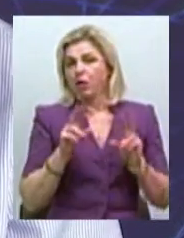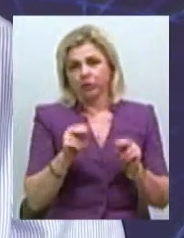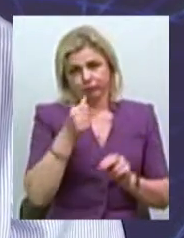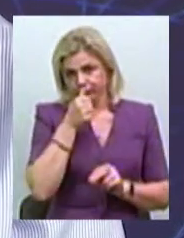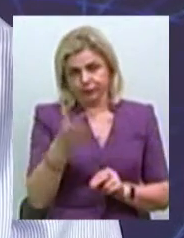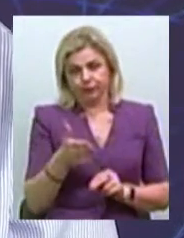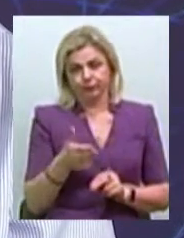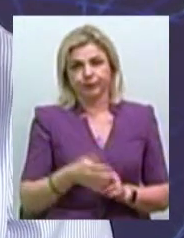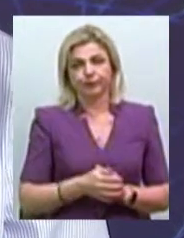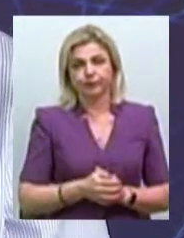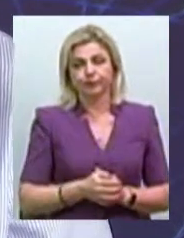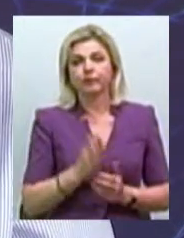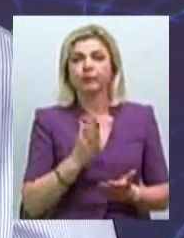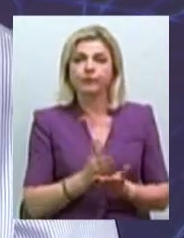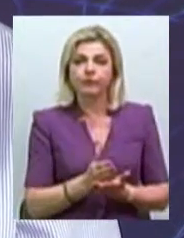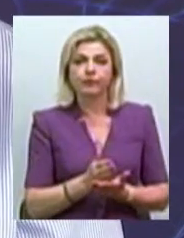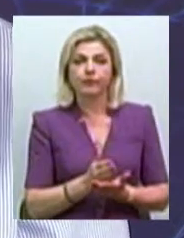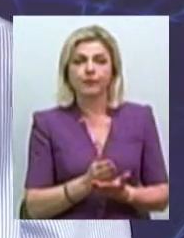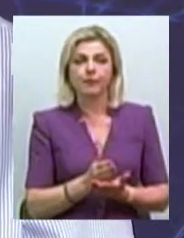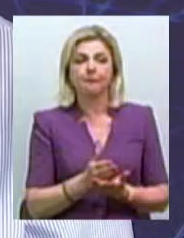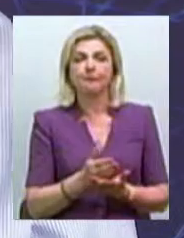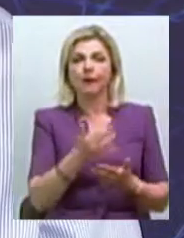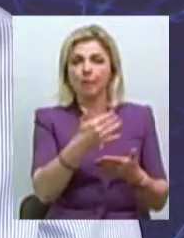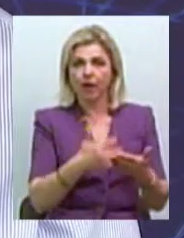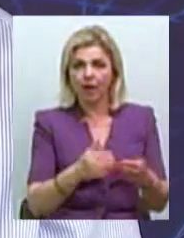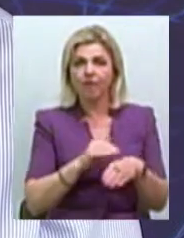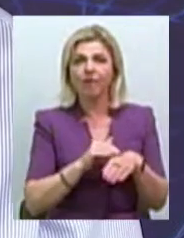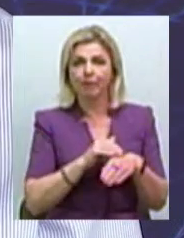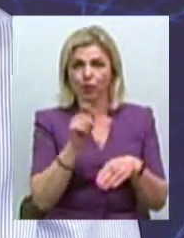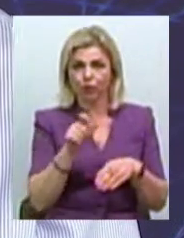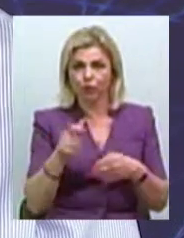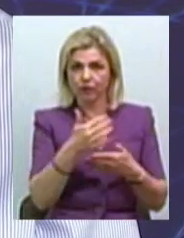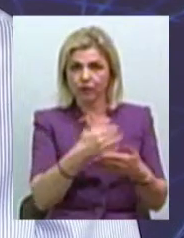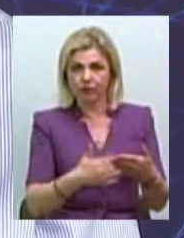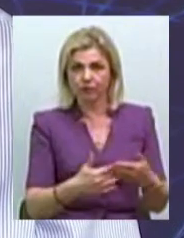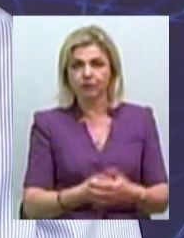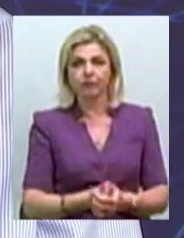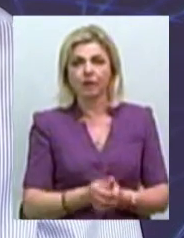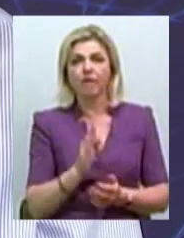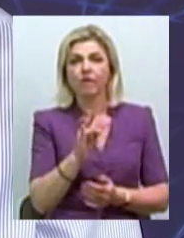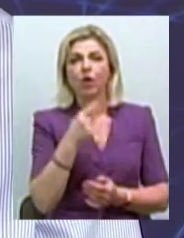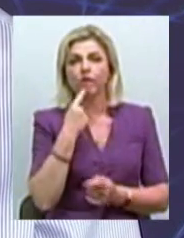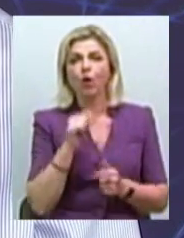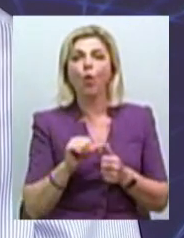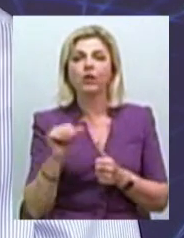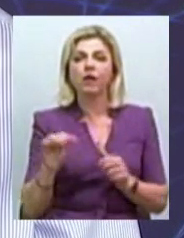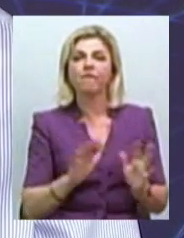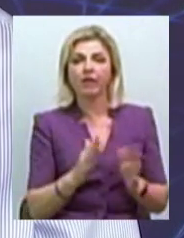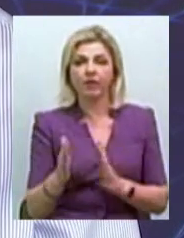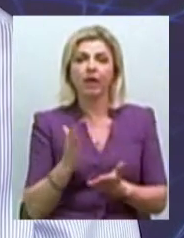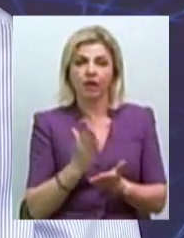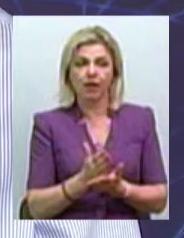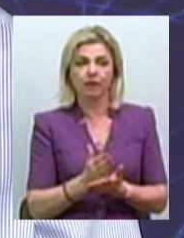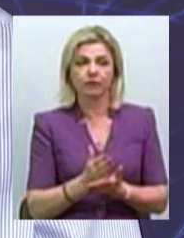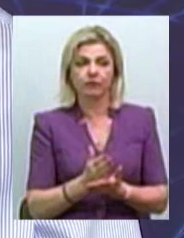можу гарантувати, тому що є перелік абонентів. А ви сказали, окремі випадки все ж таки